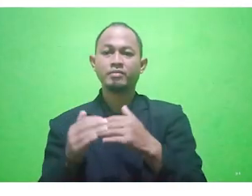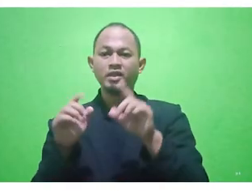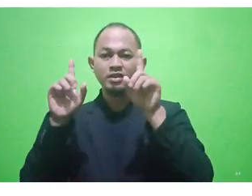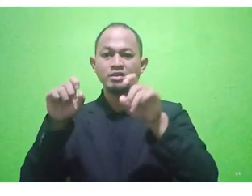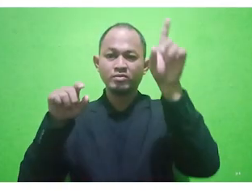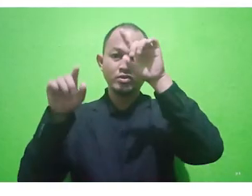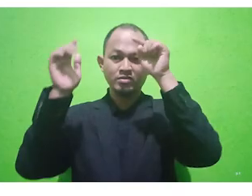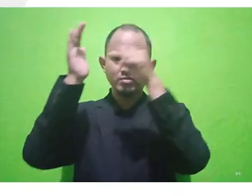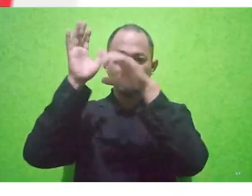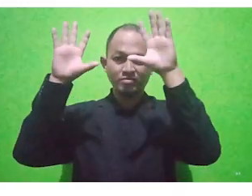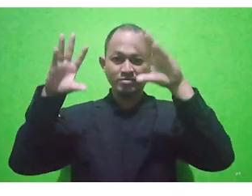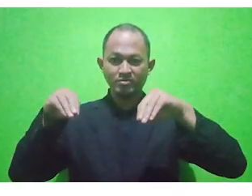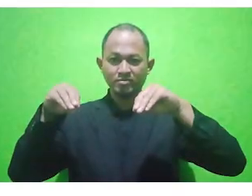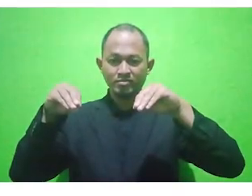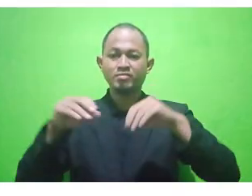hari.